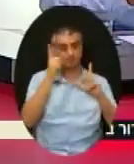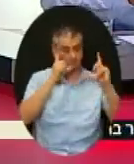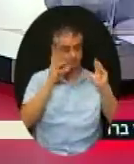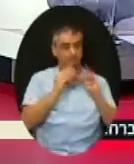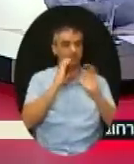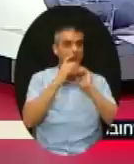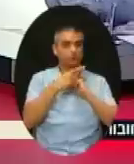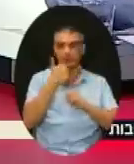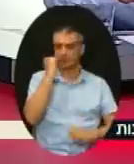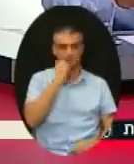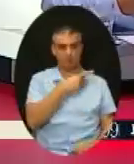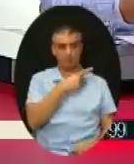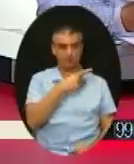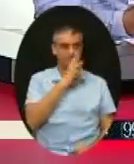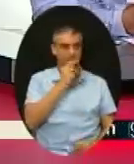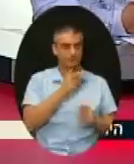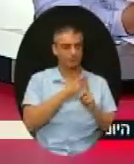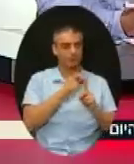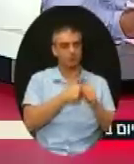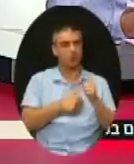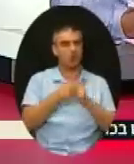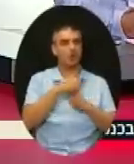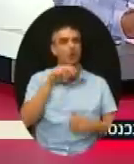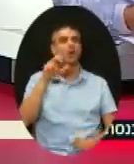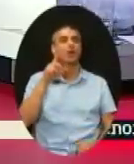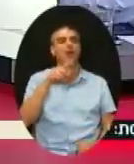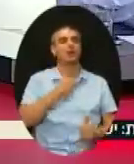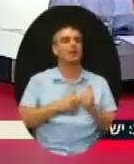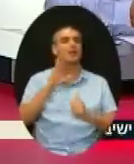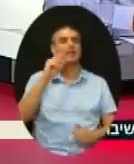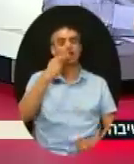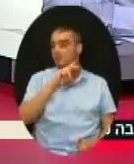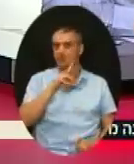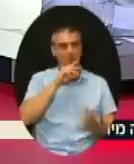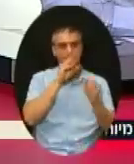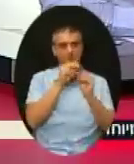שלהם לתקשורת, אתמול, את יודעת, יש מסלול עוקף חזן, אתמול זה היה מסלול עוקף דגן, הוא לא